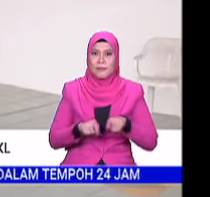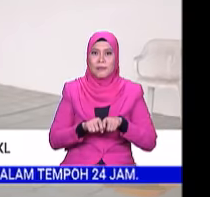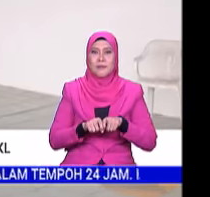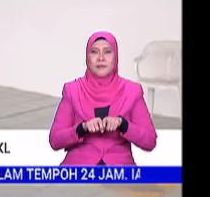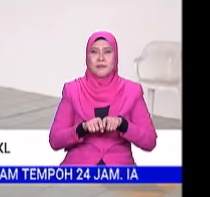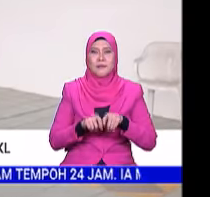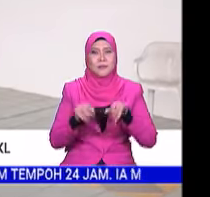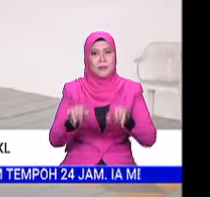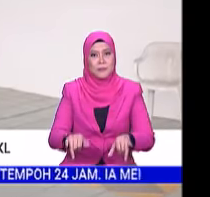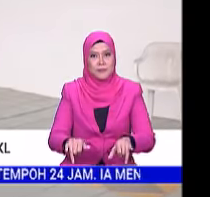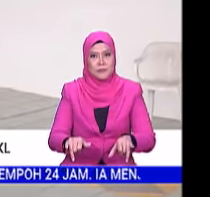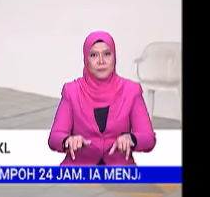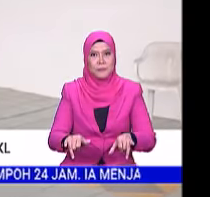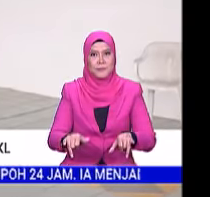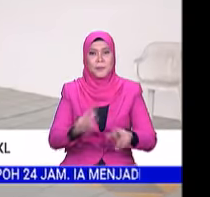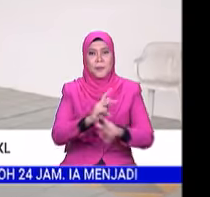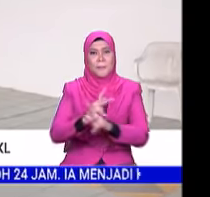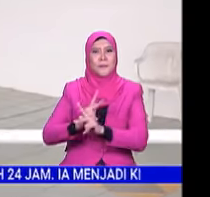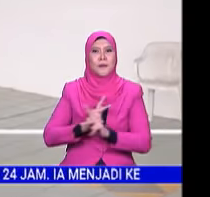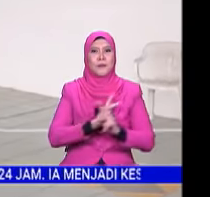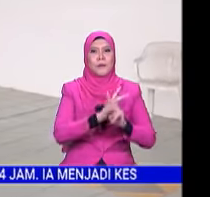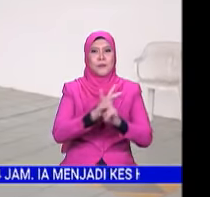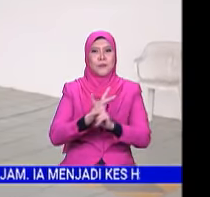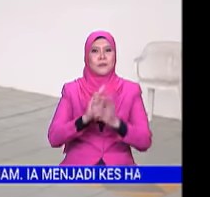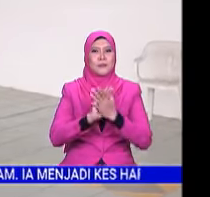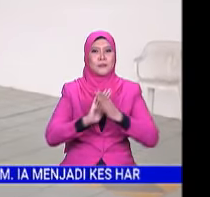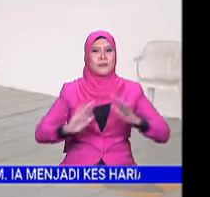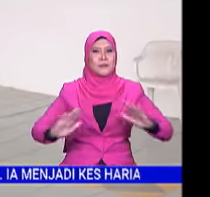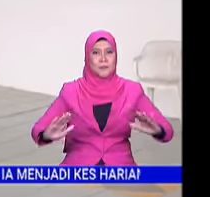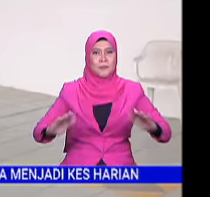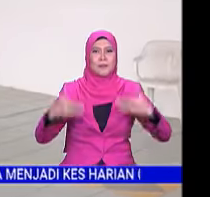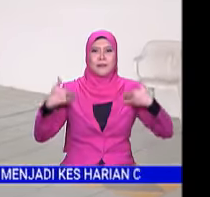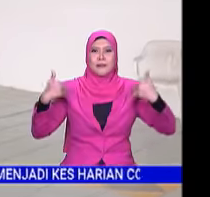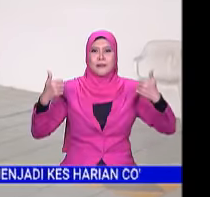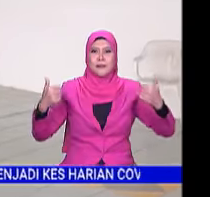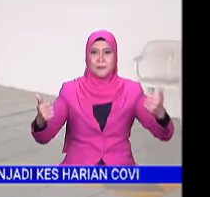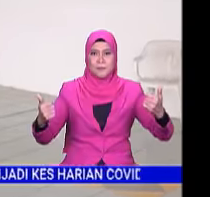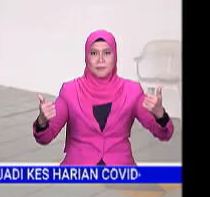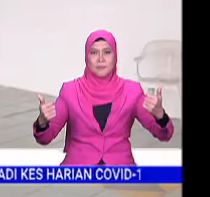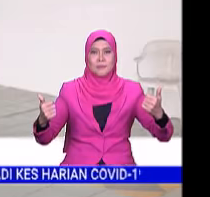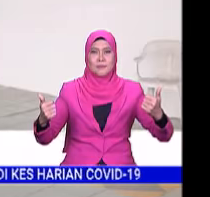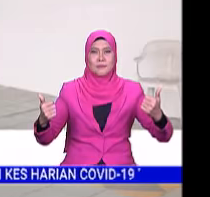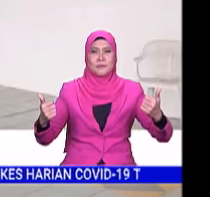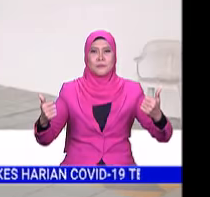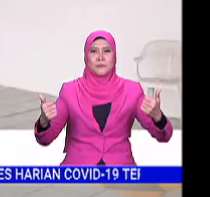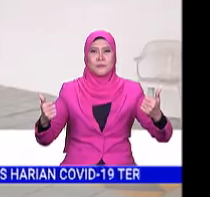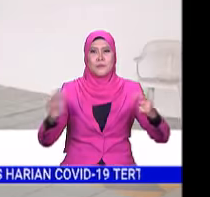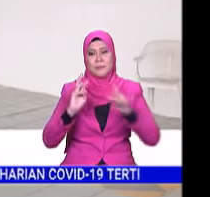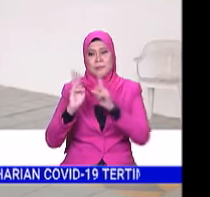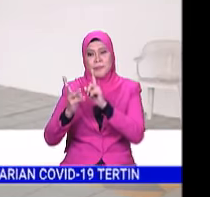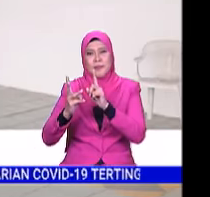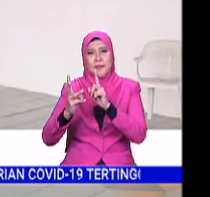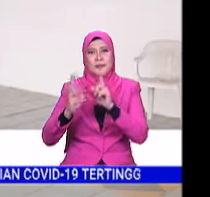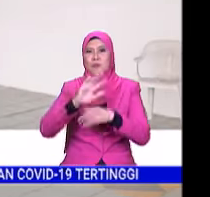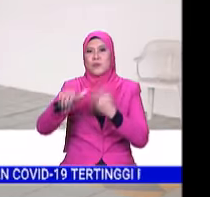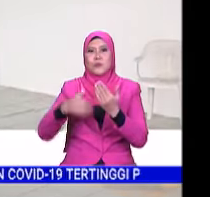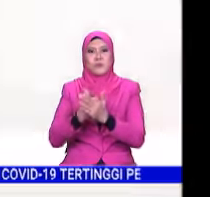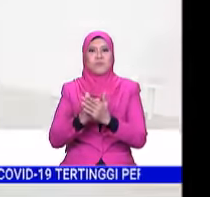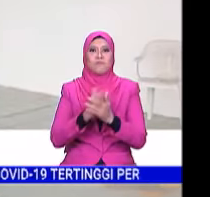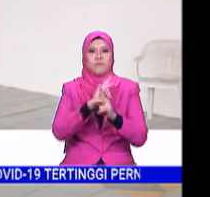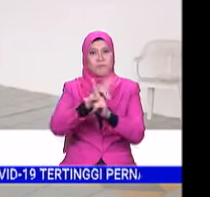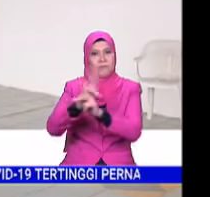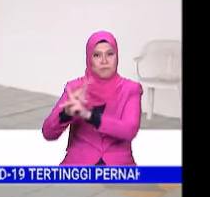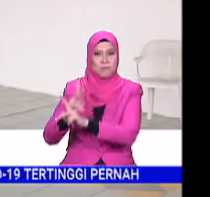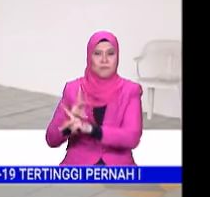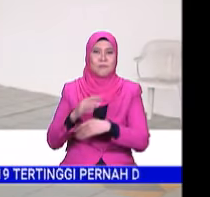kemudian pengawalan, keselamatan, kemudian kesihatan dari segi apa tu kebajikan memang kita utamalah.